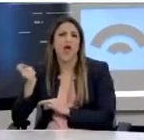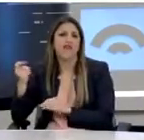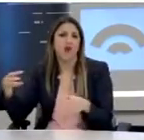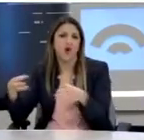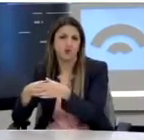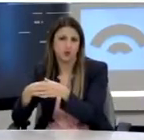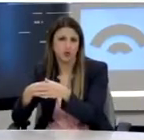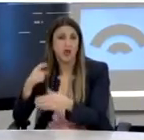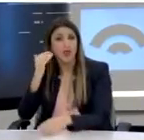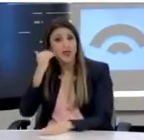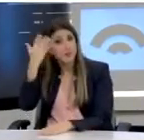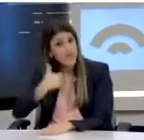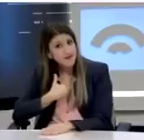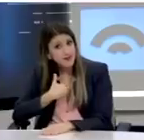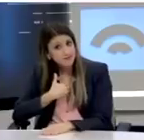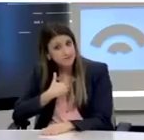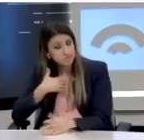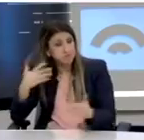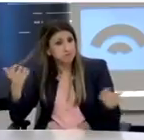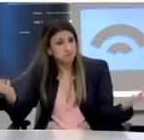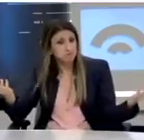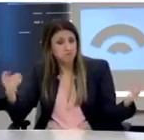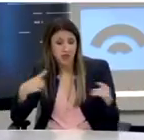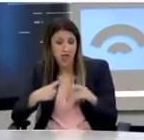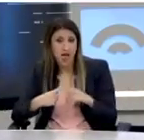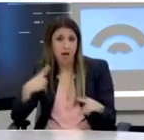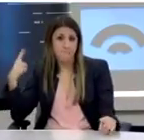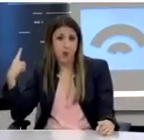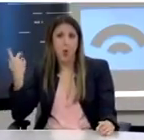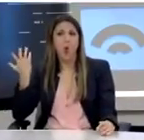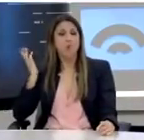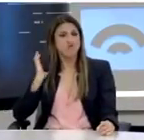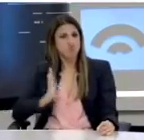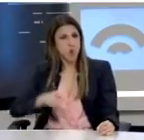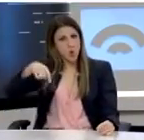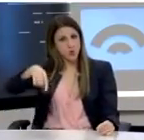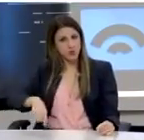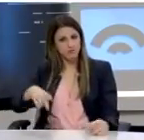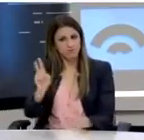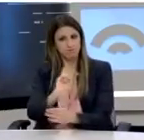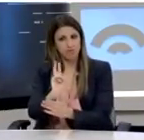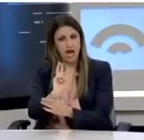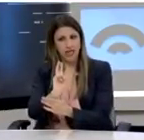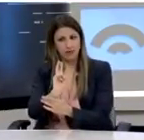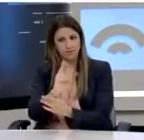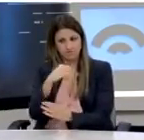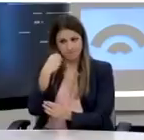αν δεν με πιστεύετε, θα ήθελα να καταθέσω σήμερα,